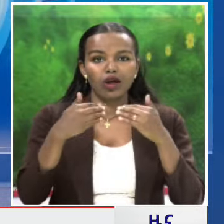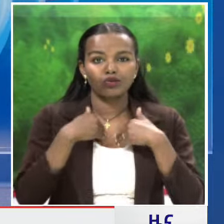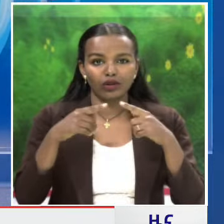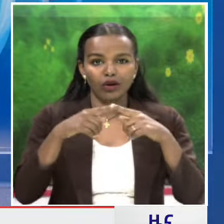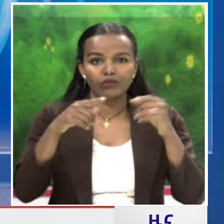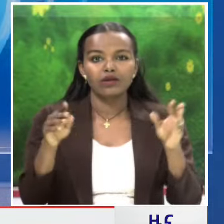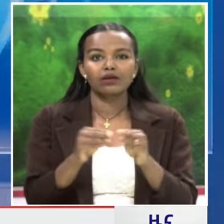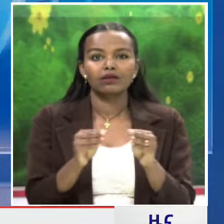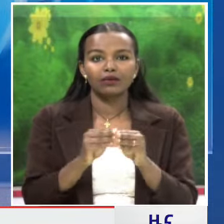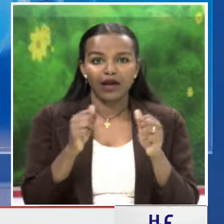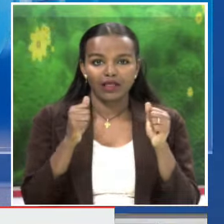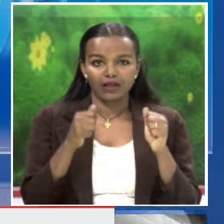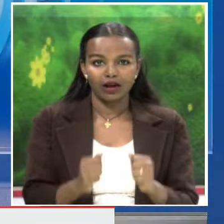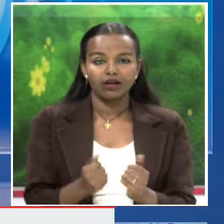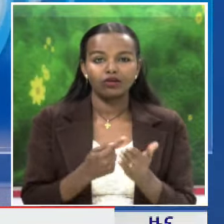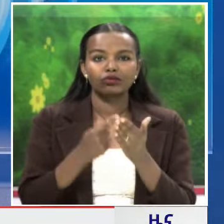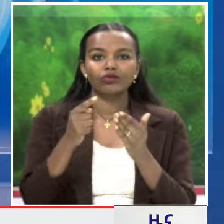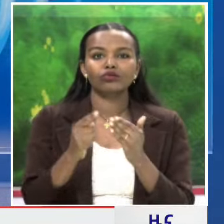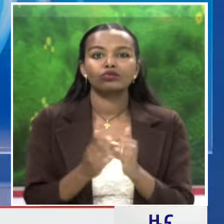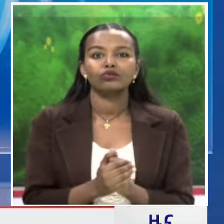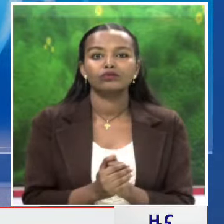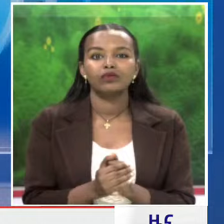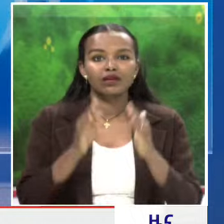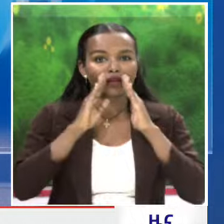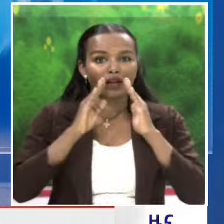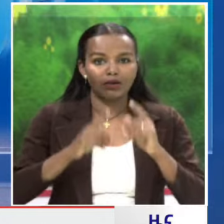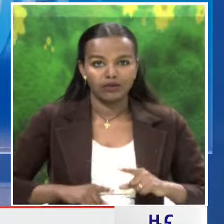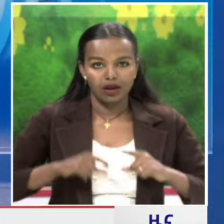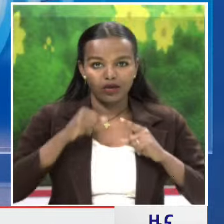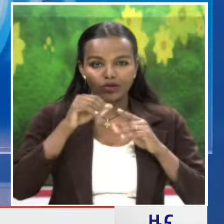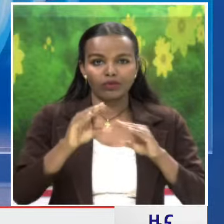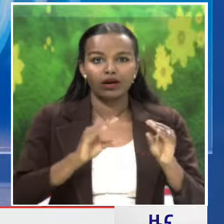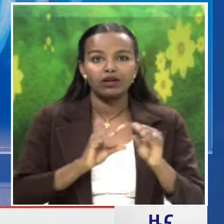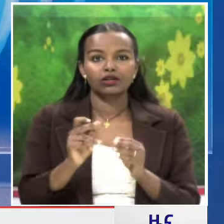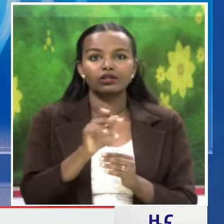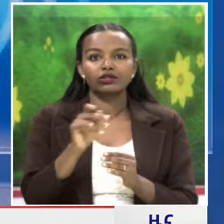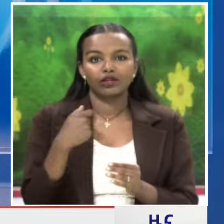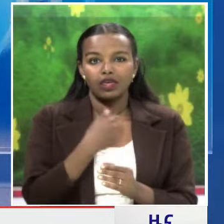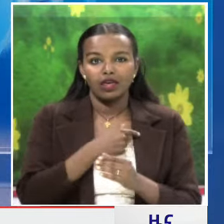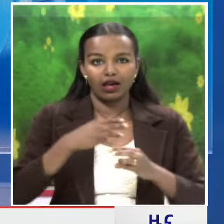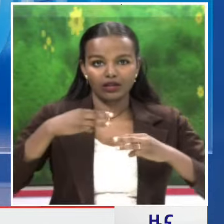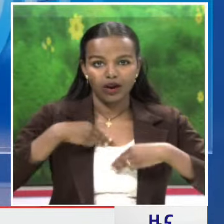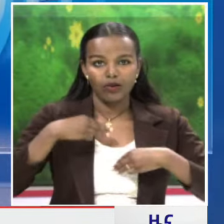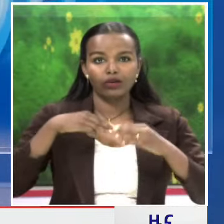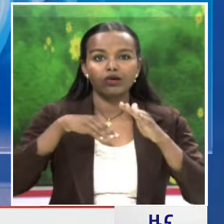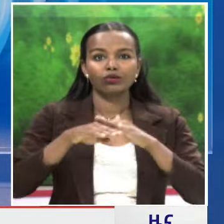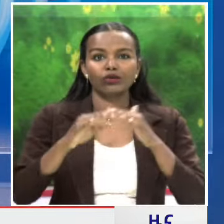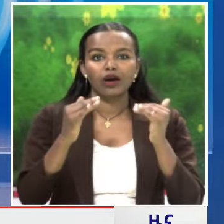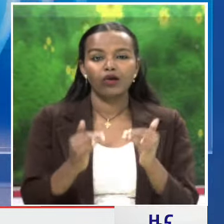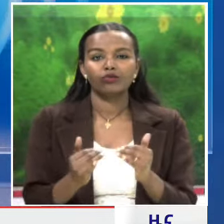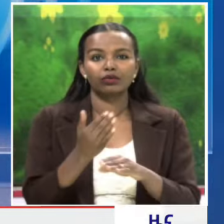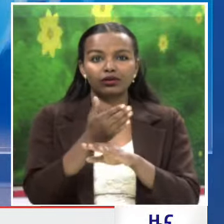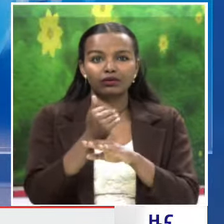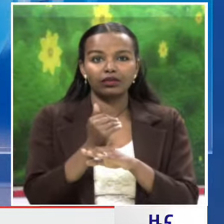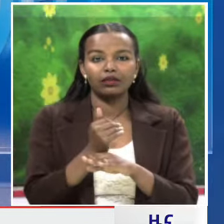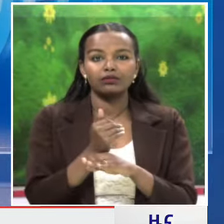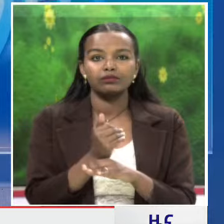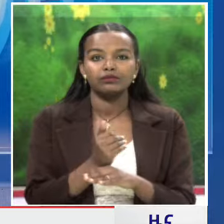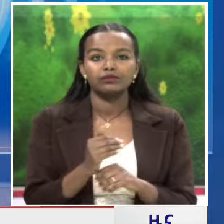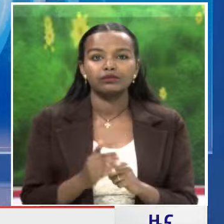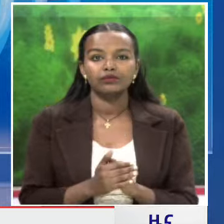ሰብስበን አጠናክረን እነሱ ሀገር ውስጥ ሰላም እንዳይኖር ማድረግ ነው የኛ አማራጭ እንጂ የእኛ ሰራዊት ገብቶ ከአሁን በፊት ሙከራ